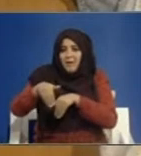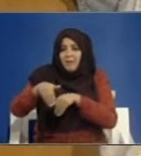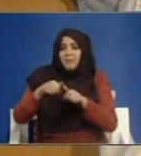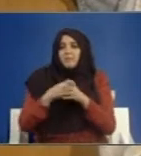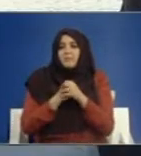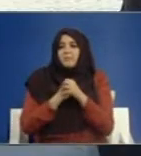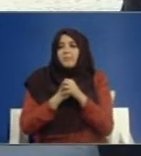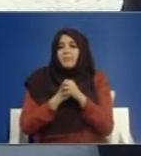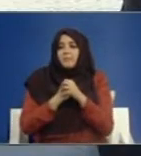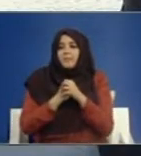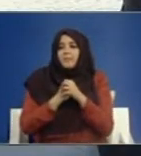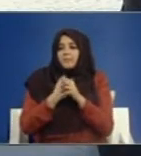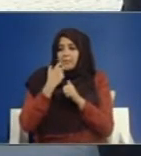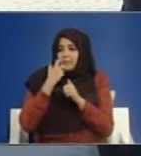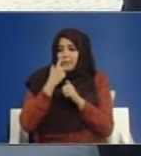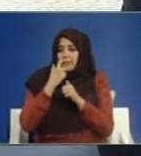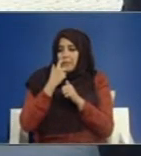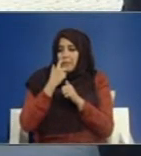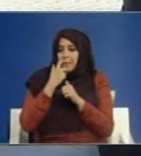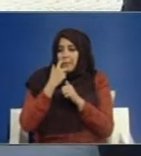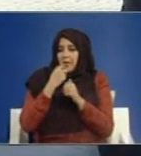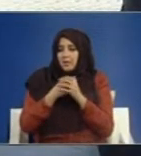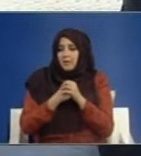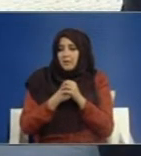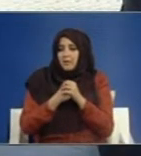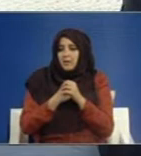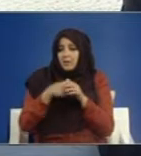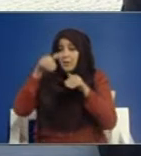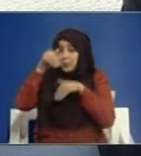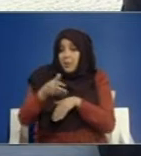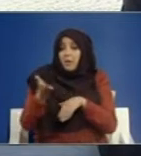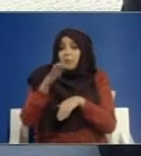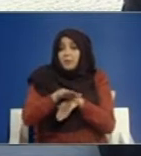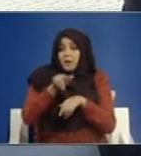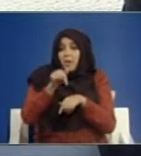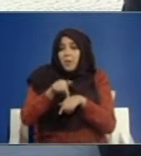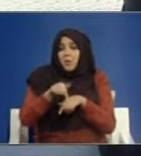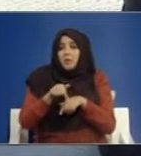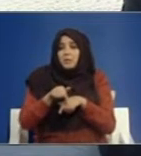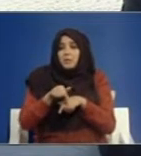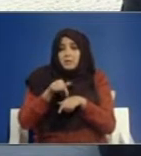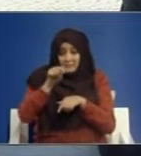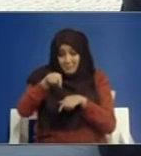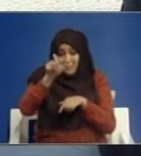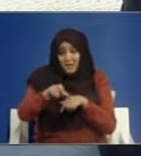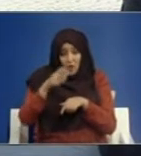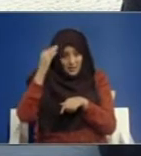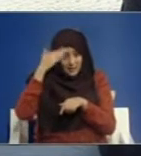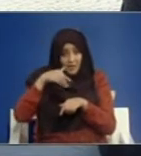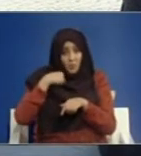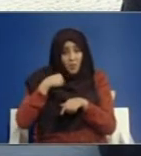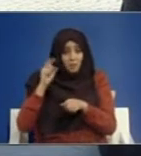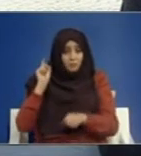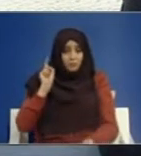المقبرة. إيه؟ هل حقيقة أن الوالد تاعو ولا الأم تاعو يعرفوا بلي راهم جايين؟